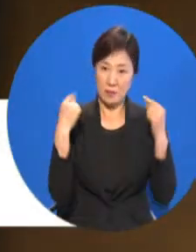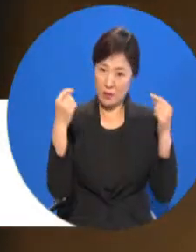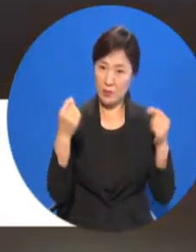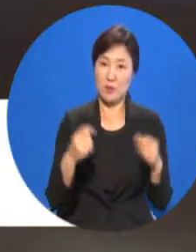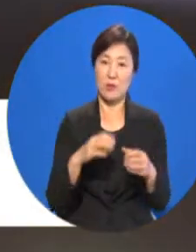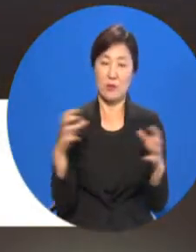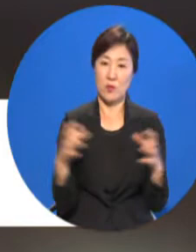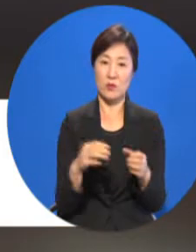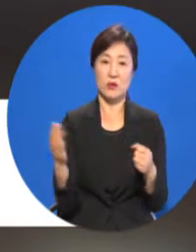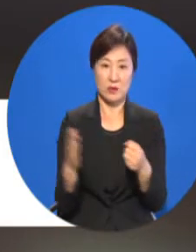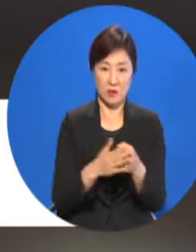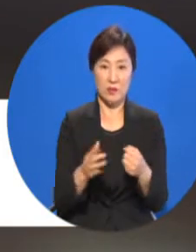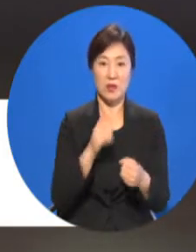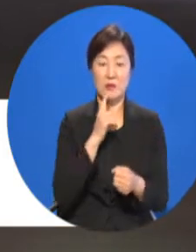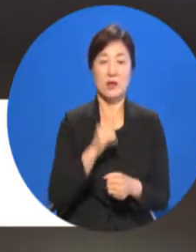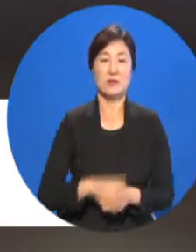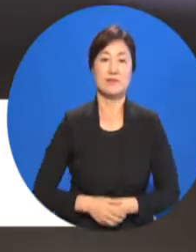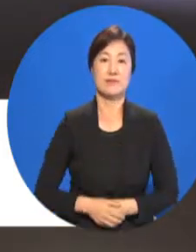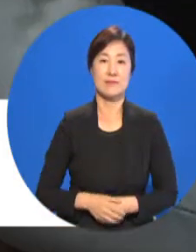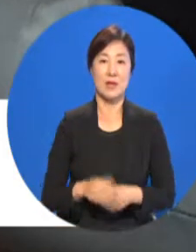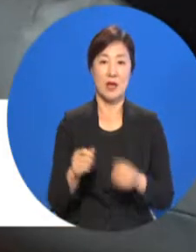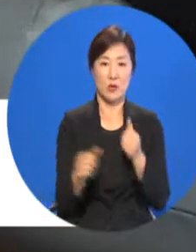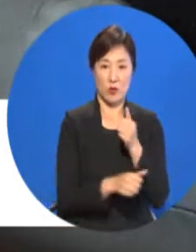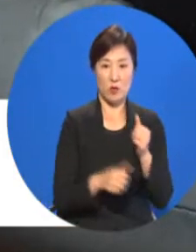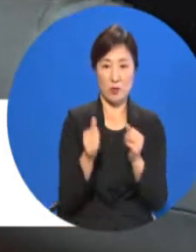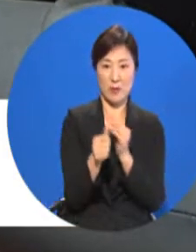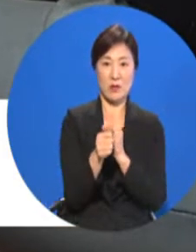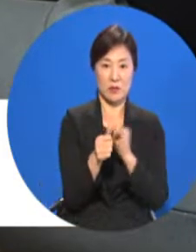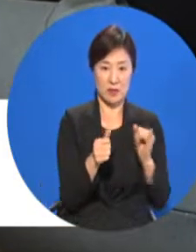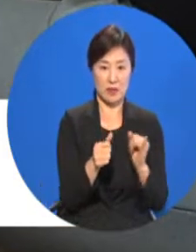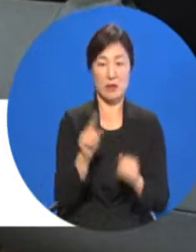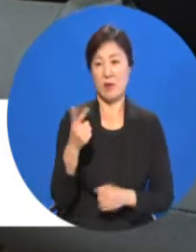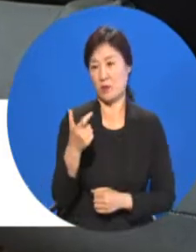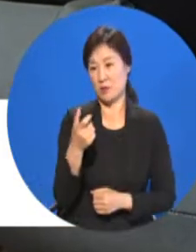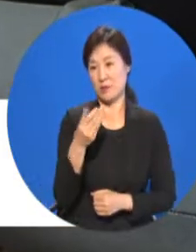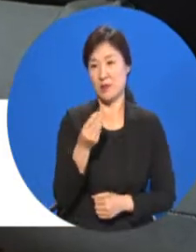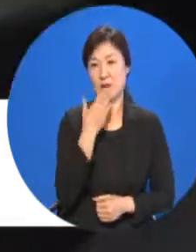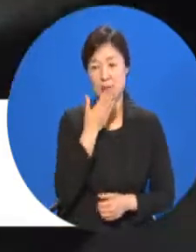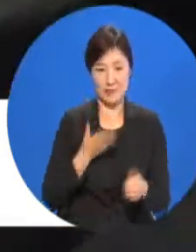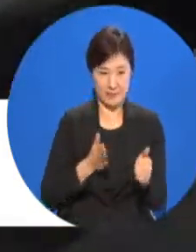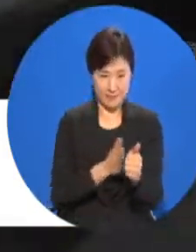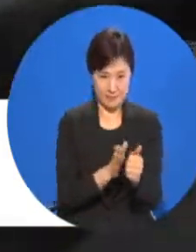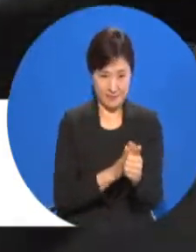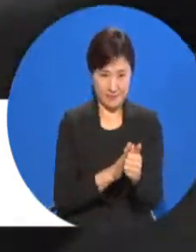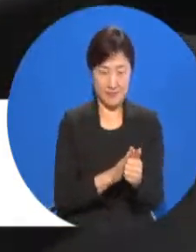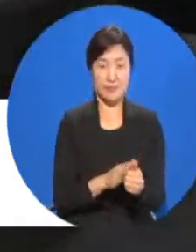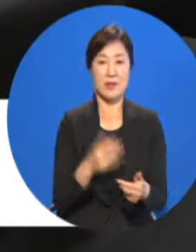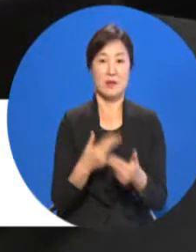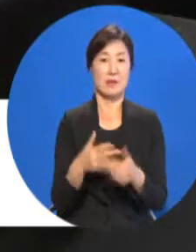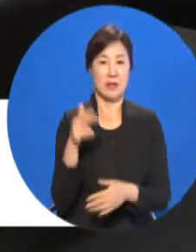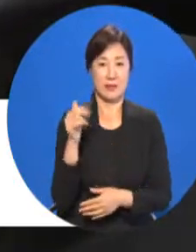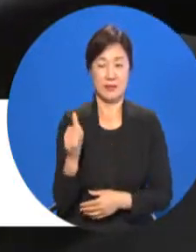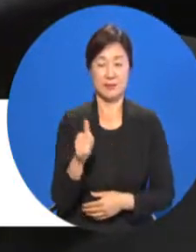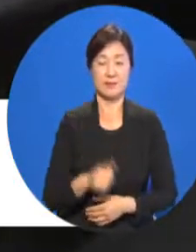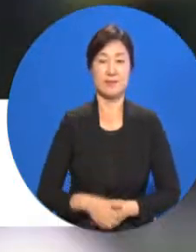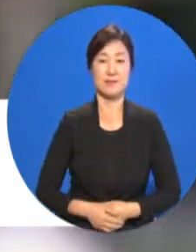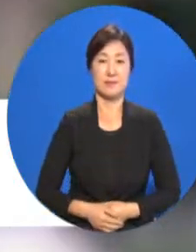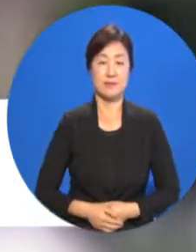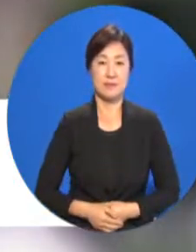모임이라며 조합 임직원과 배우자들에게 160만 원 상당의 식사를 접대한 또 다른 농협 현직 조합장